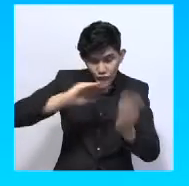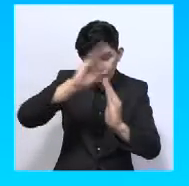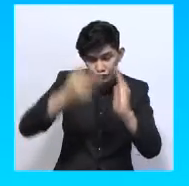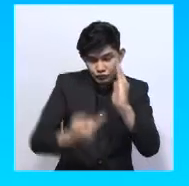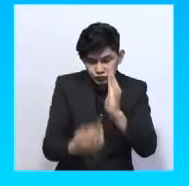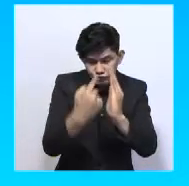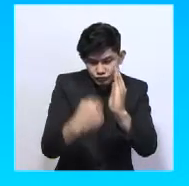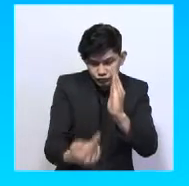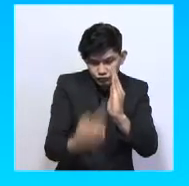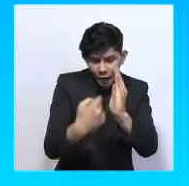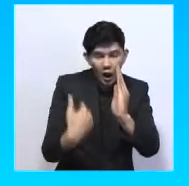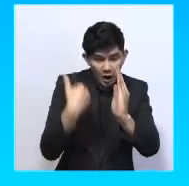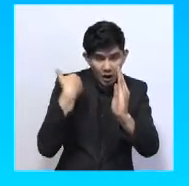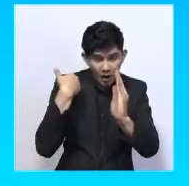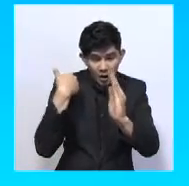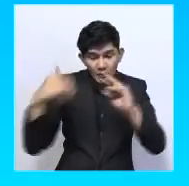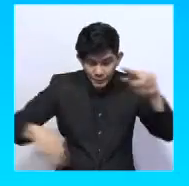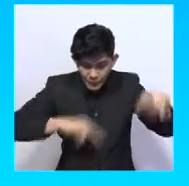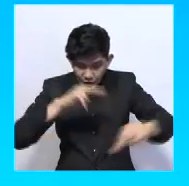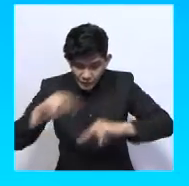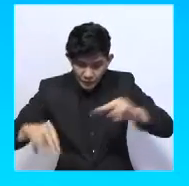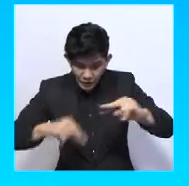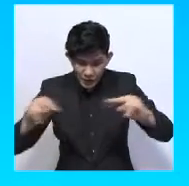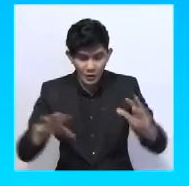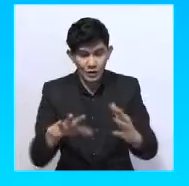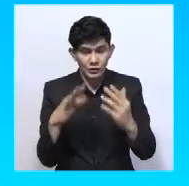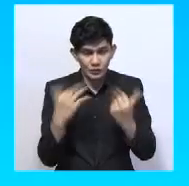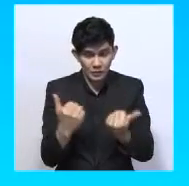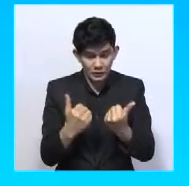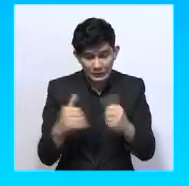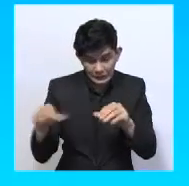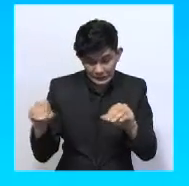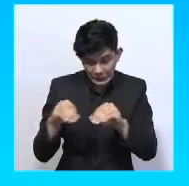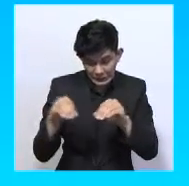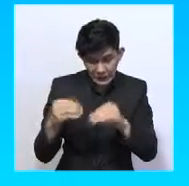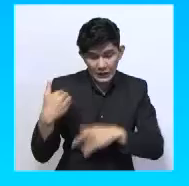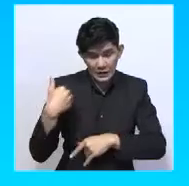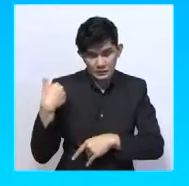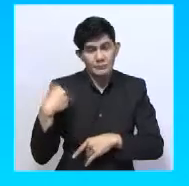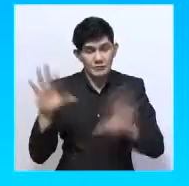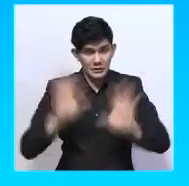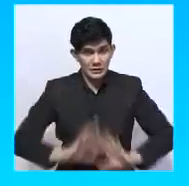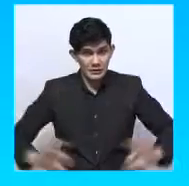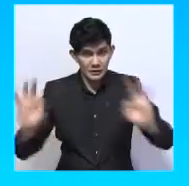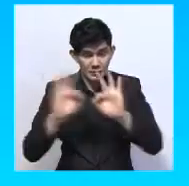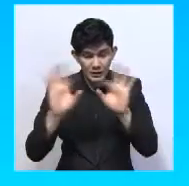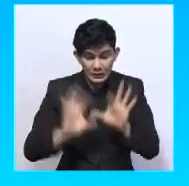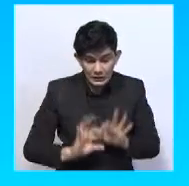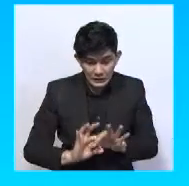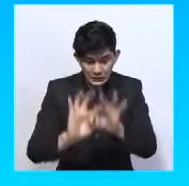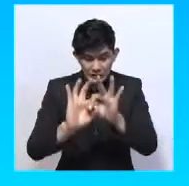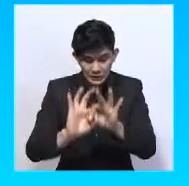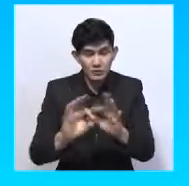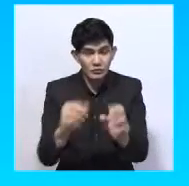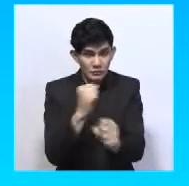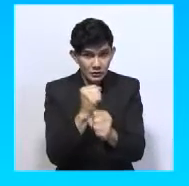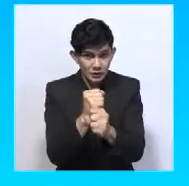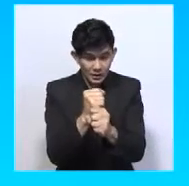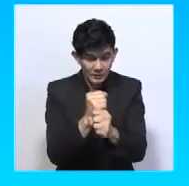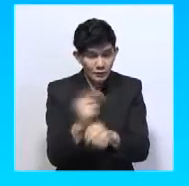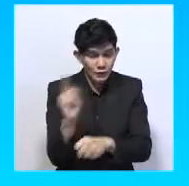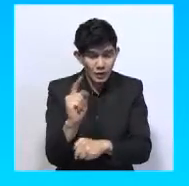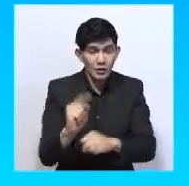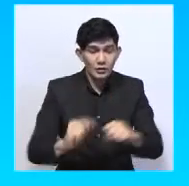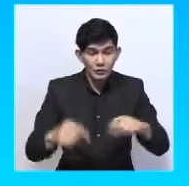ค้าขายผิดกฎหมายตามแนวชายแดนโดยในฐานะเพื่อนบ้านใกล้ชิดนะครับควรสร้างความเชื่อมโยงให้มากที่สุดและต้องเชื่อมโย